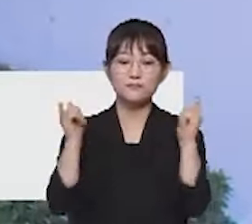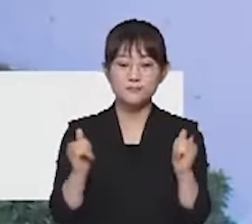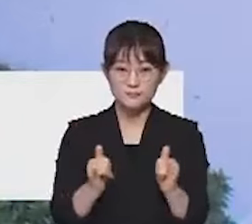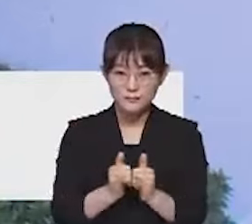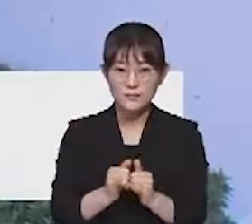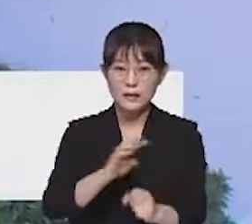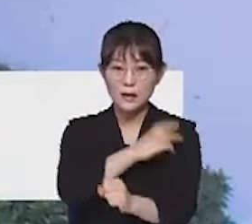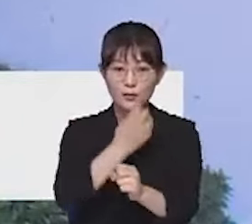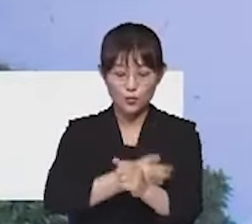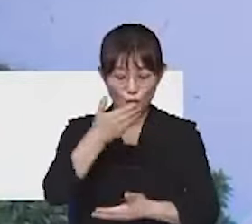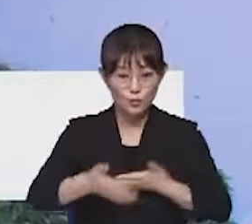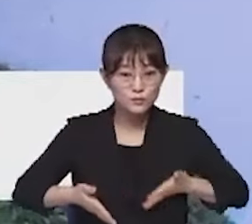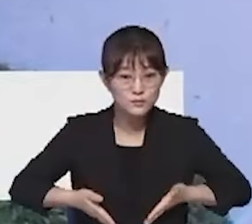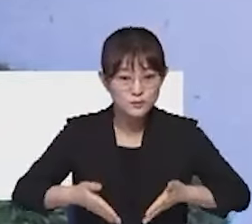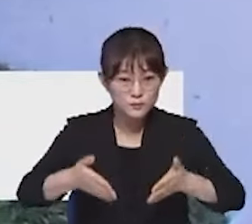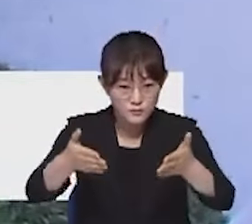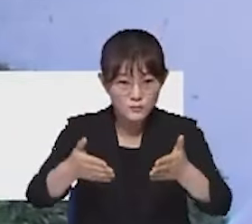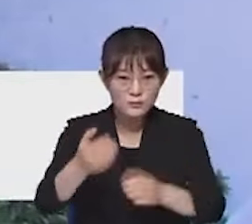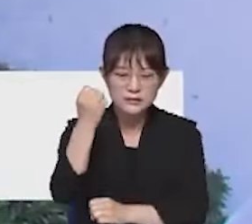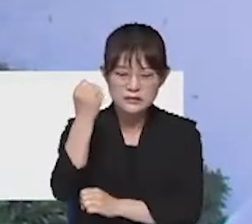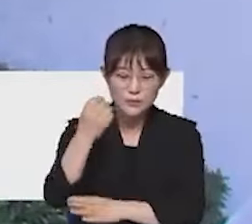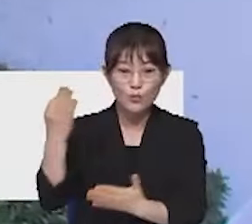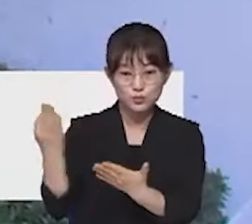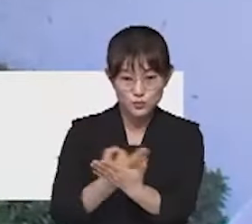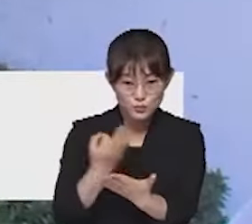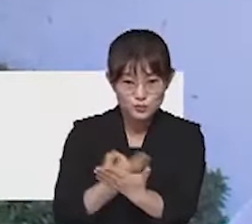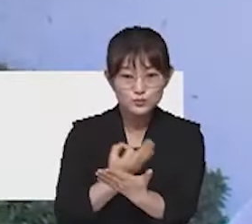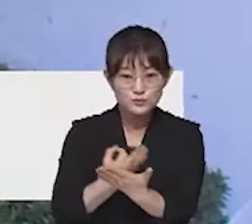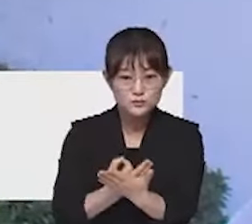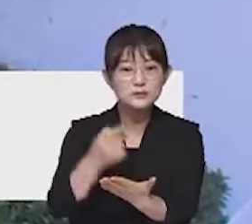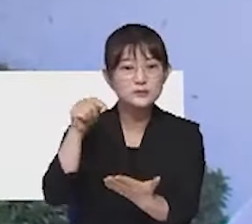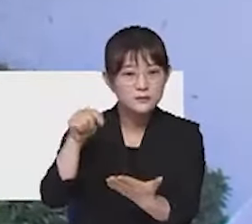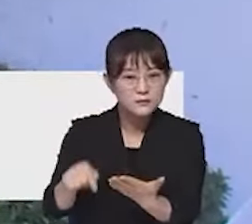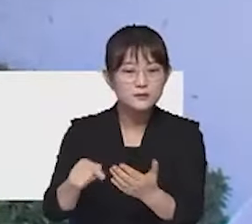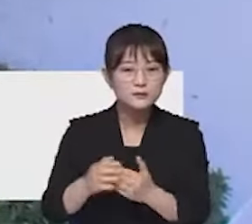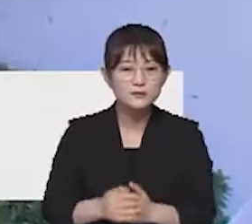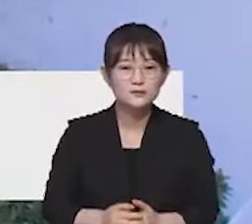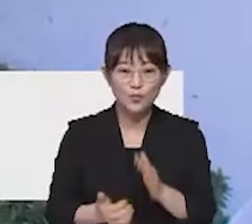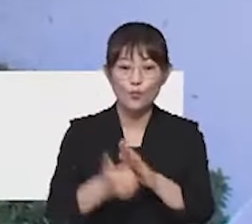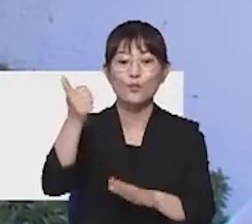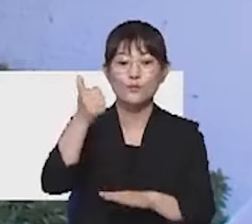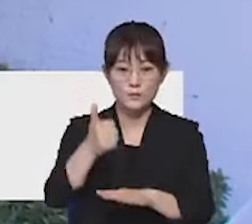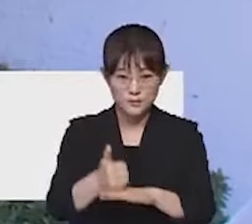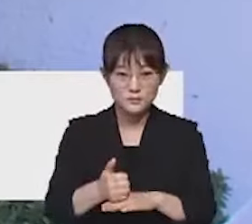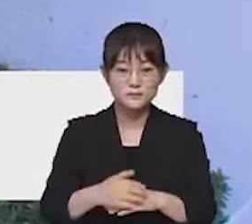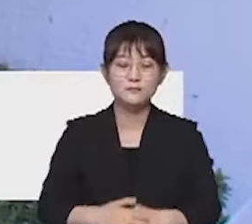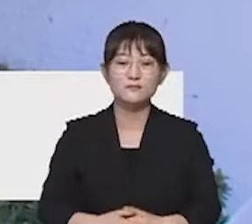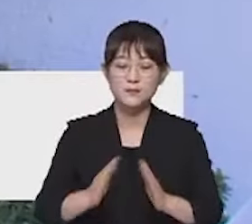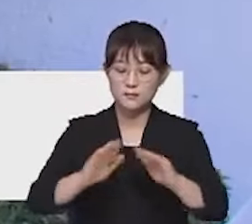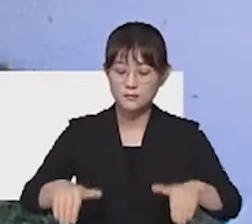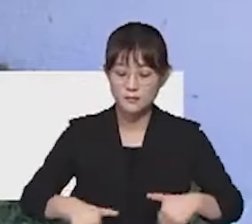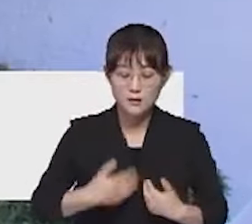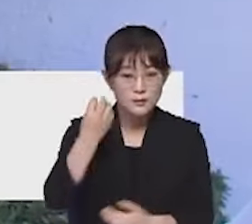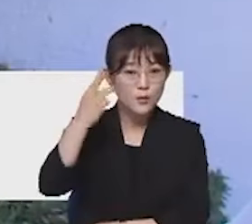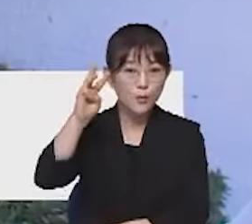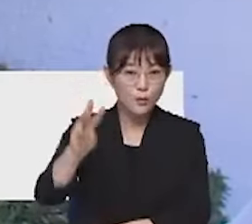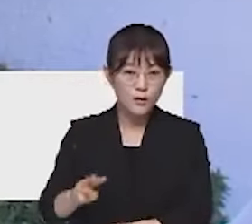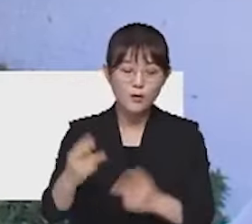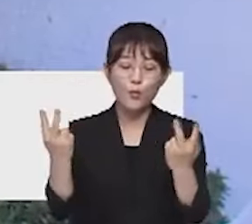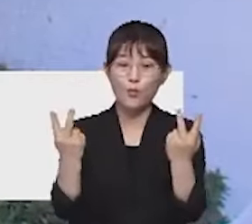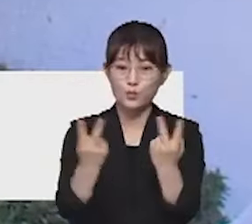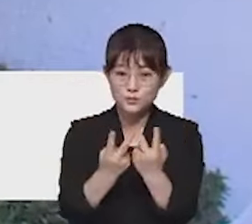기본소득, 출생기본소득 이런 것을 결국 실현해 나가서 전남, 영광,